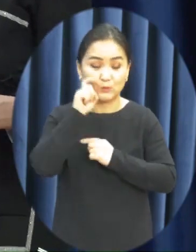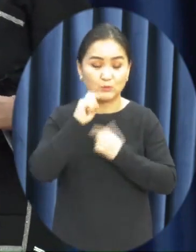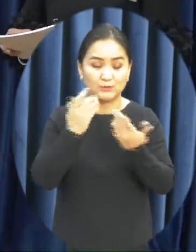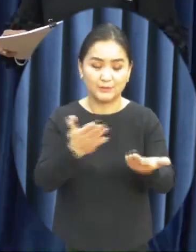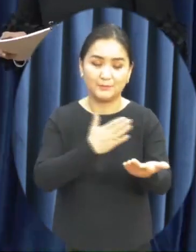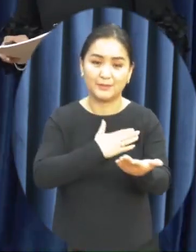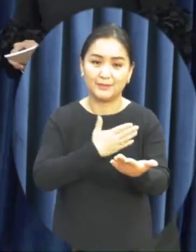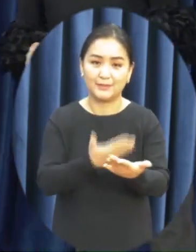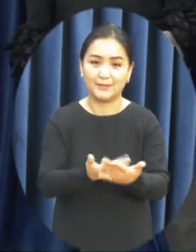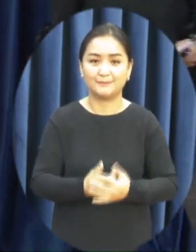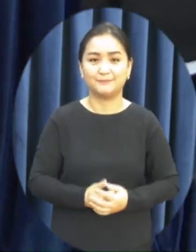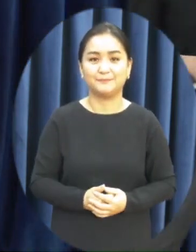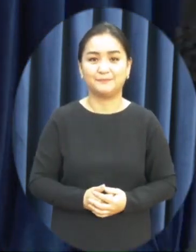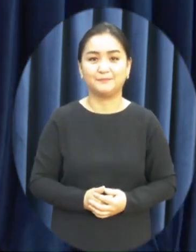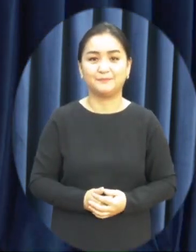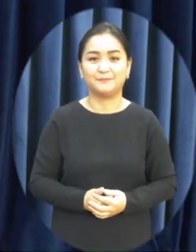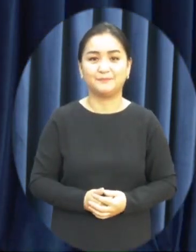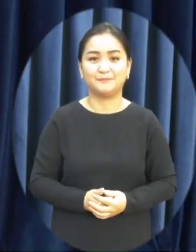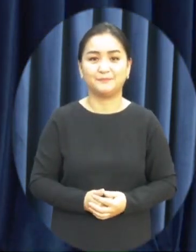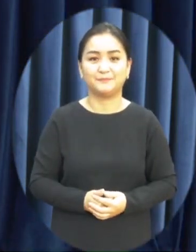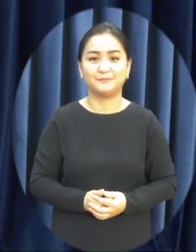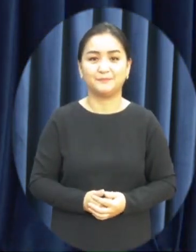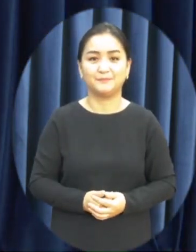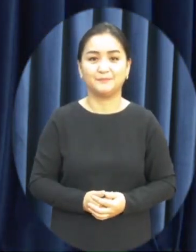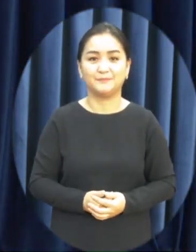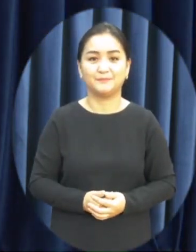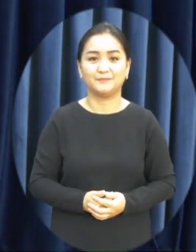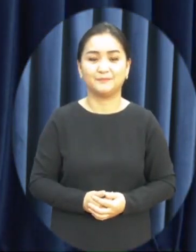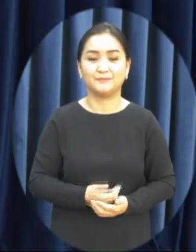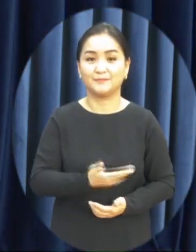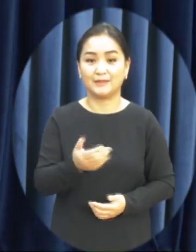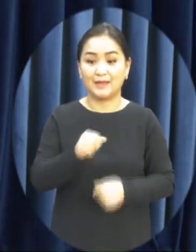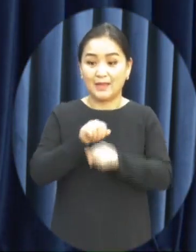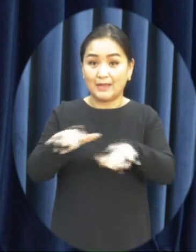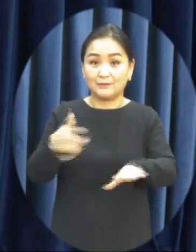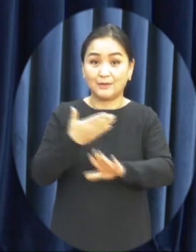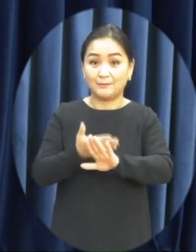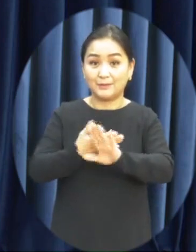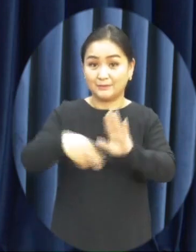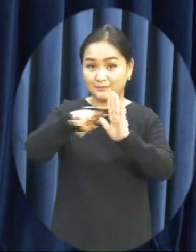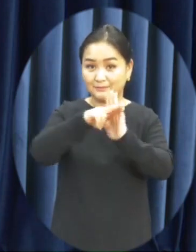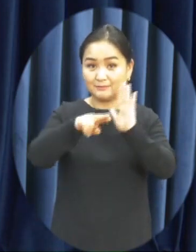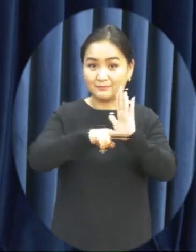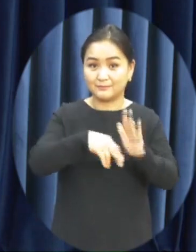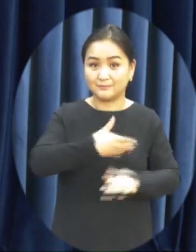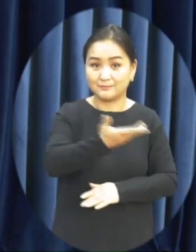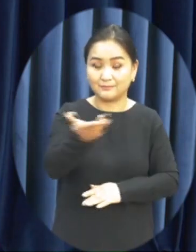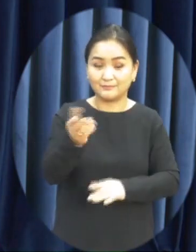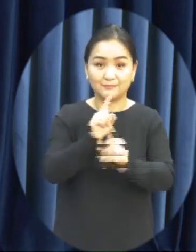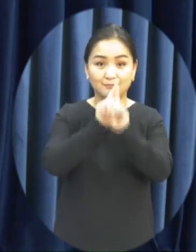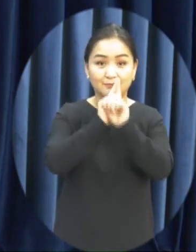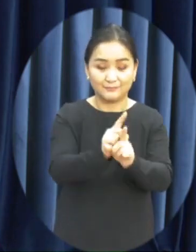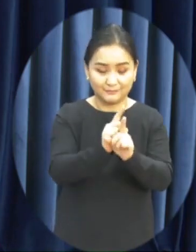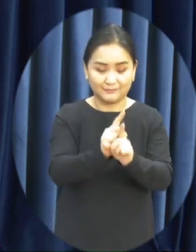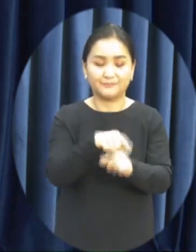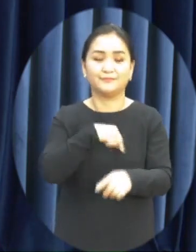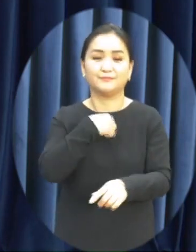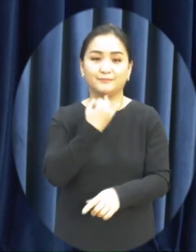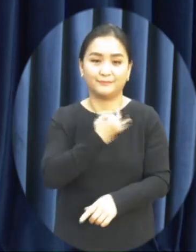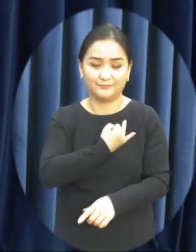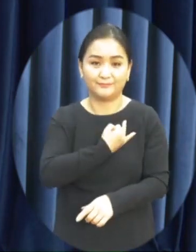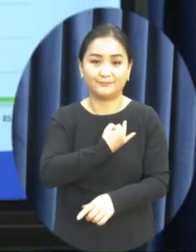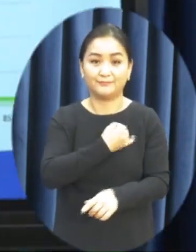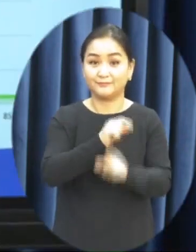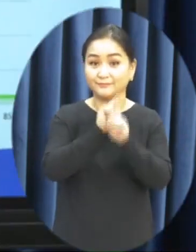དགས རྩ ལུགར སྤྱིག